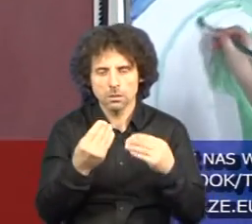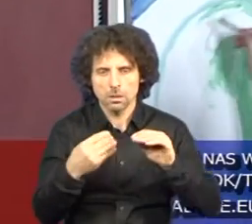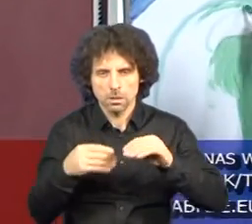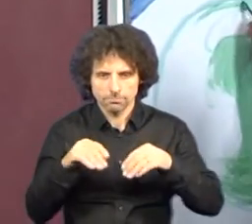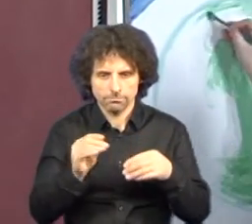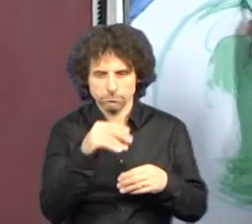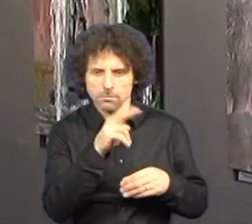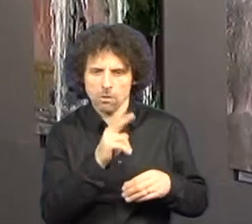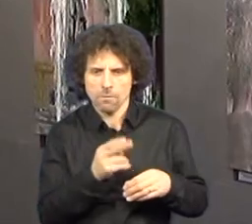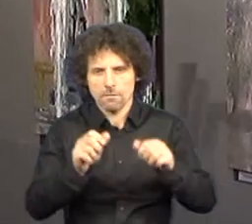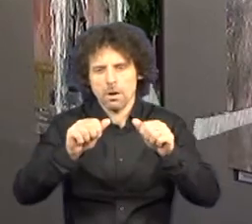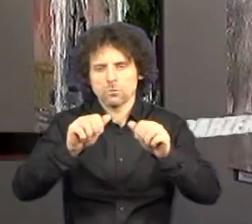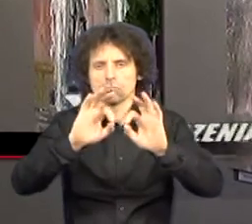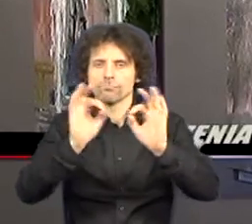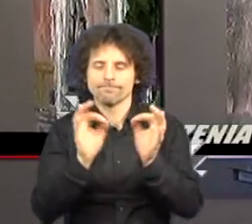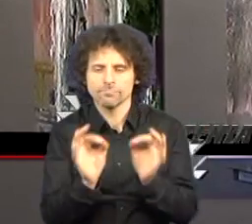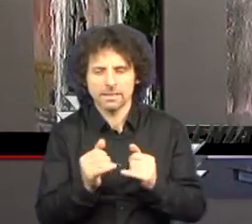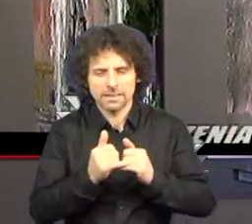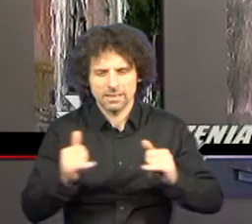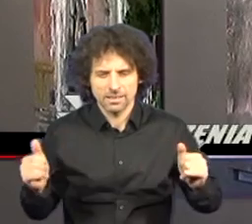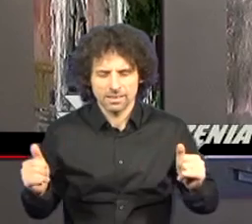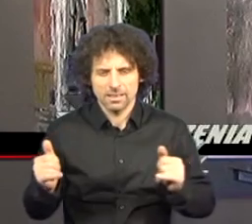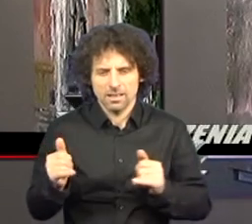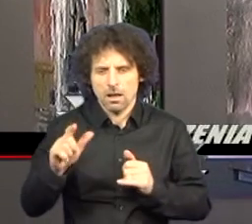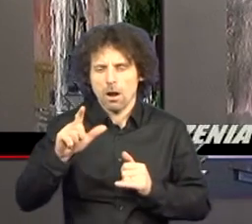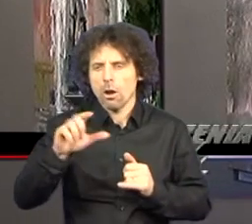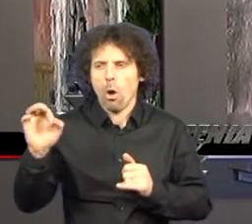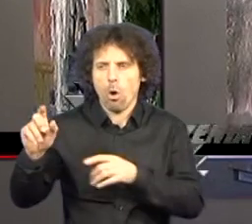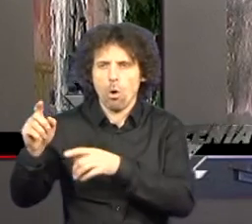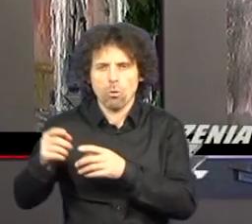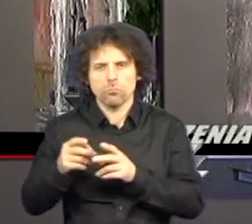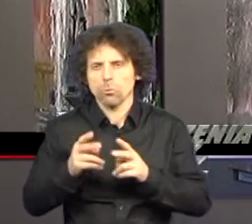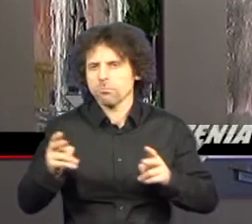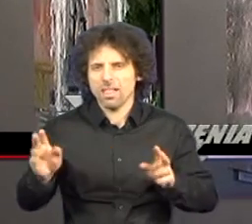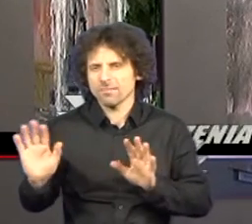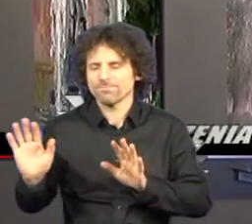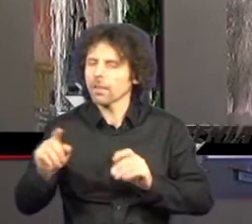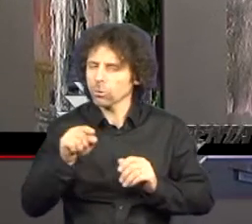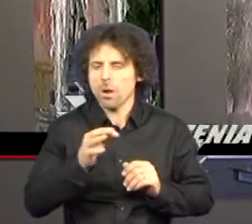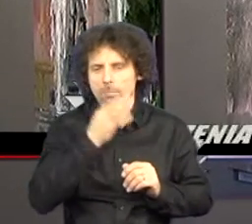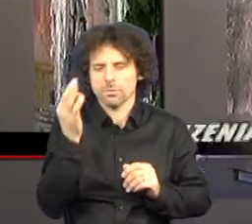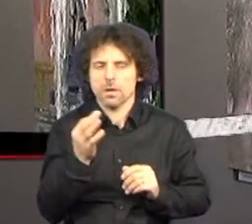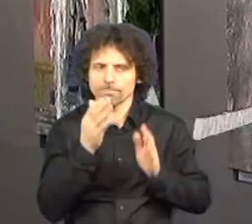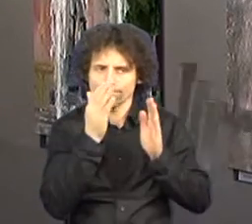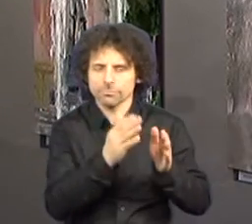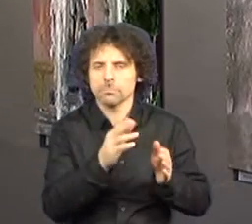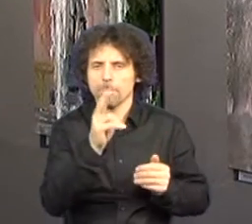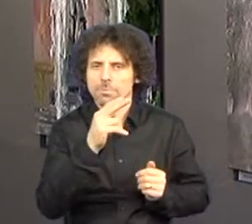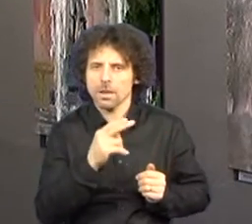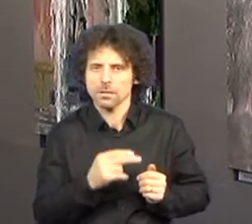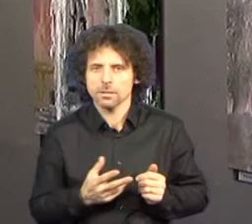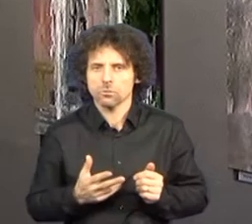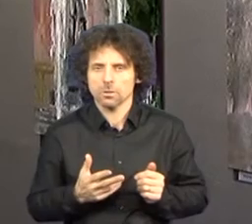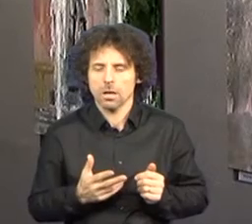innych szkół, to wiem, że nie potrafiłabym chodzić do takiego normalnego liceum, bo tak się mówi, że nasze liceum jest trochę inne niż wszystkie,